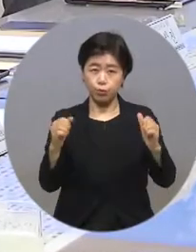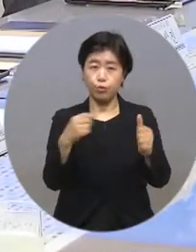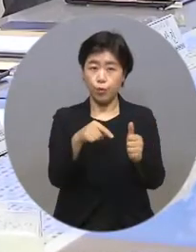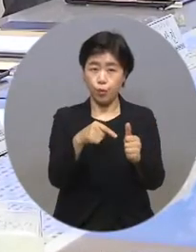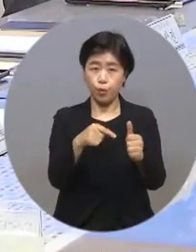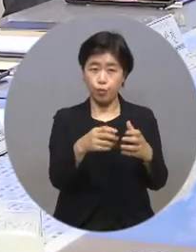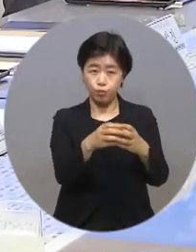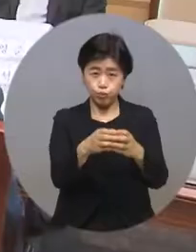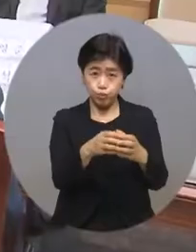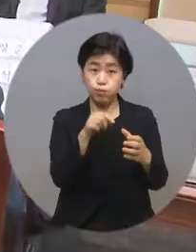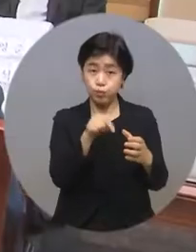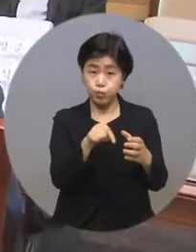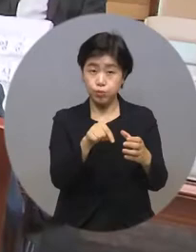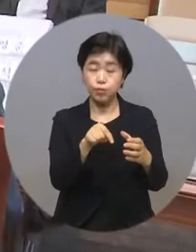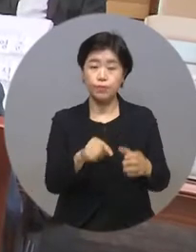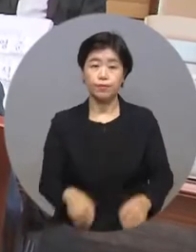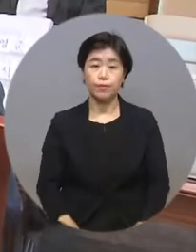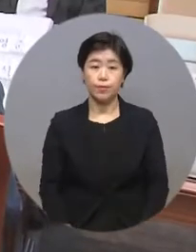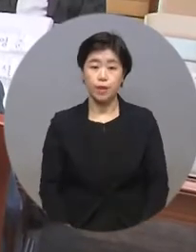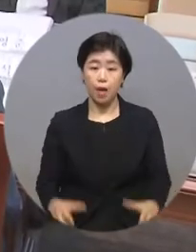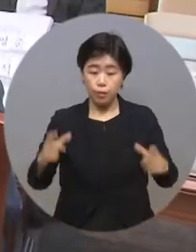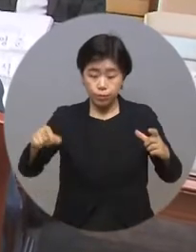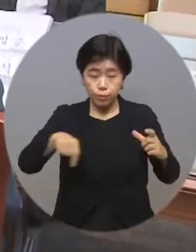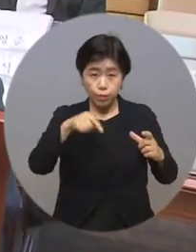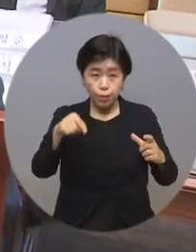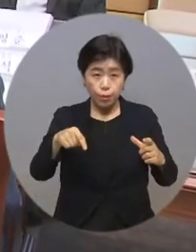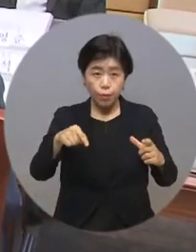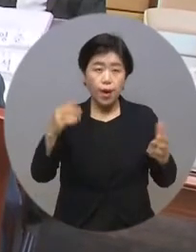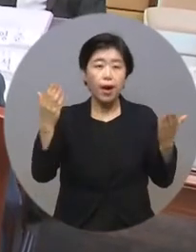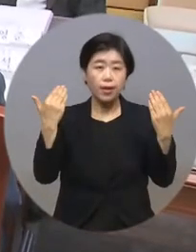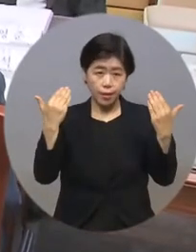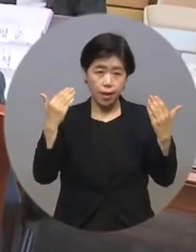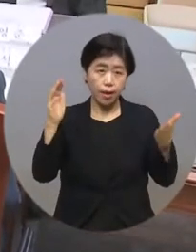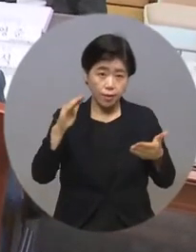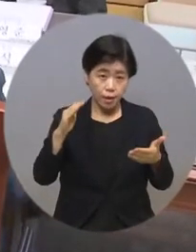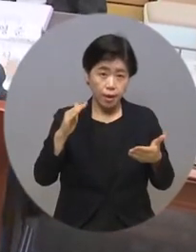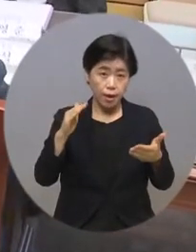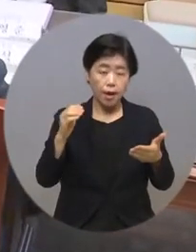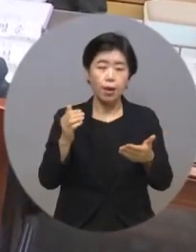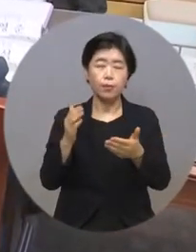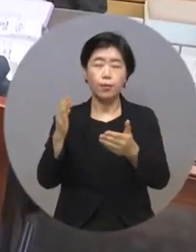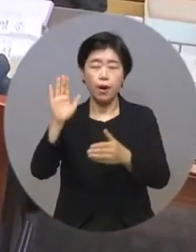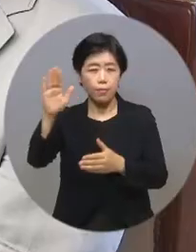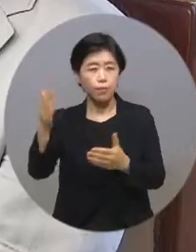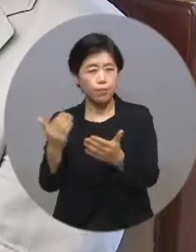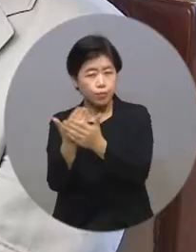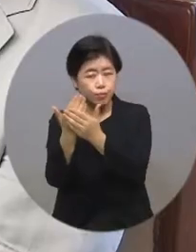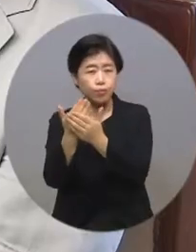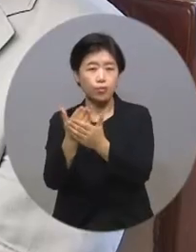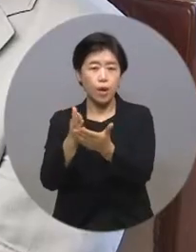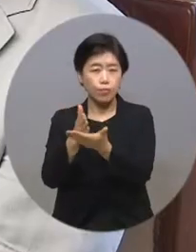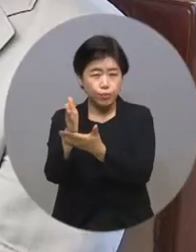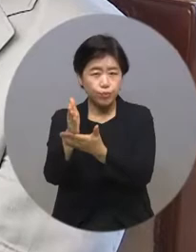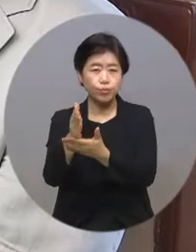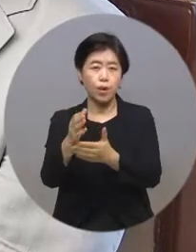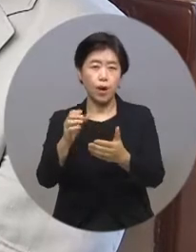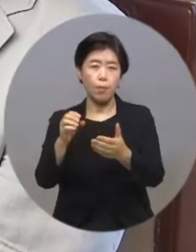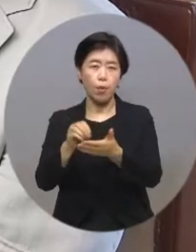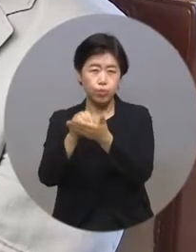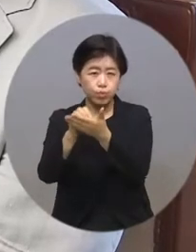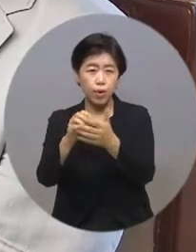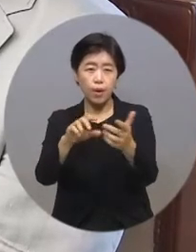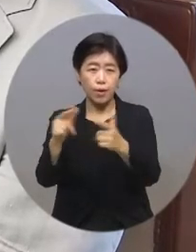전북교육협력추진단 협약은 도내 초중고 학생들의 진로진학 및 고교 학점제 협력 지원, 미래교육기반 조성